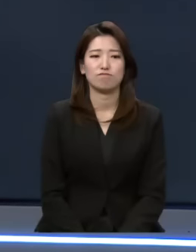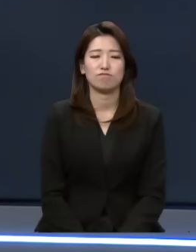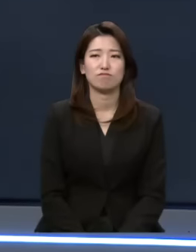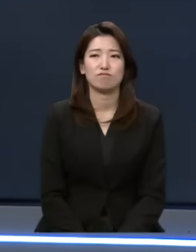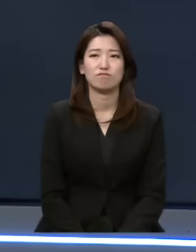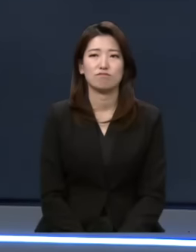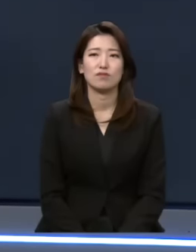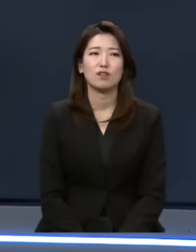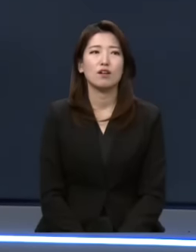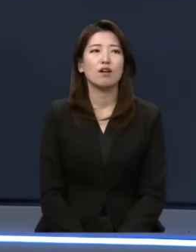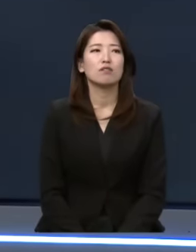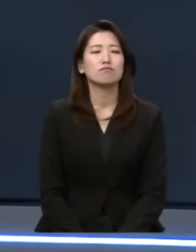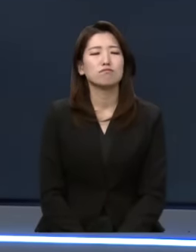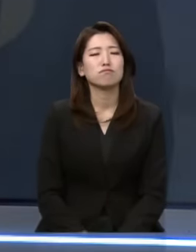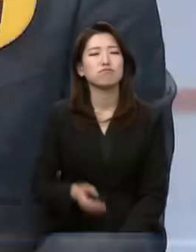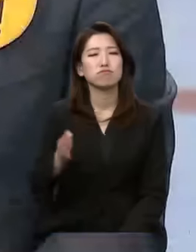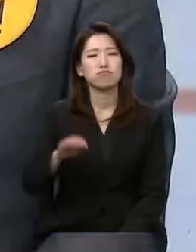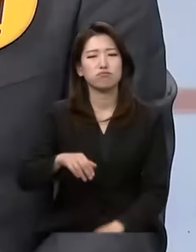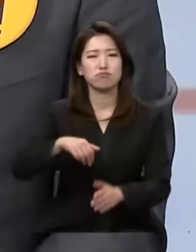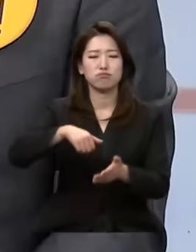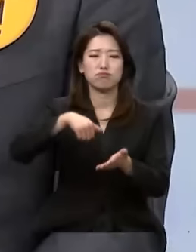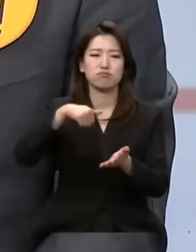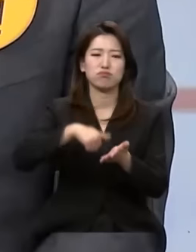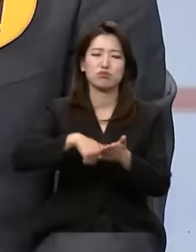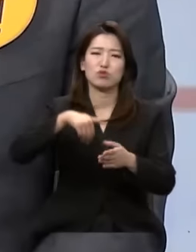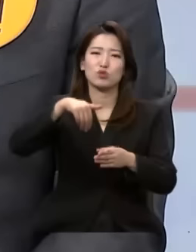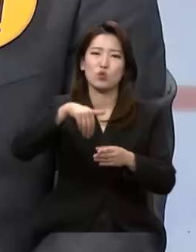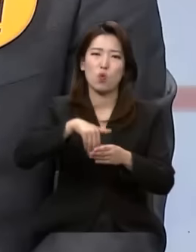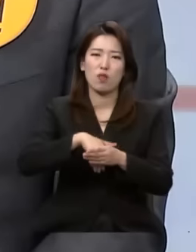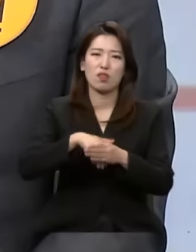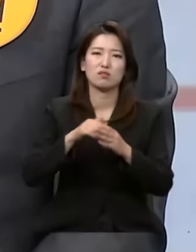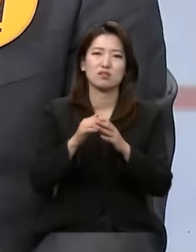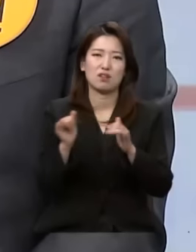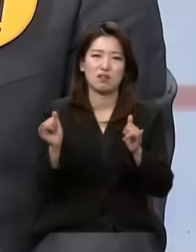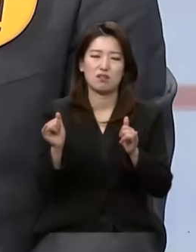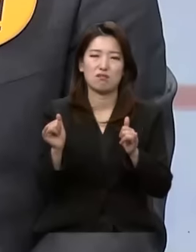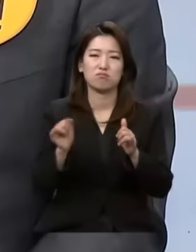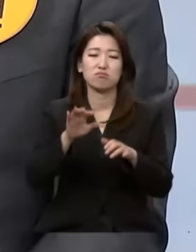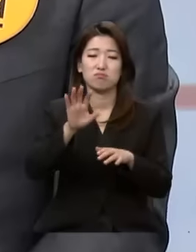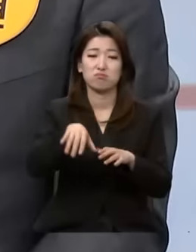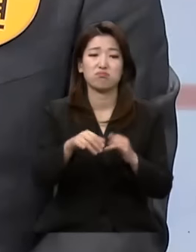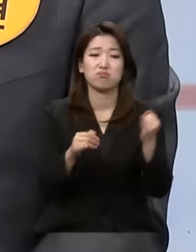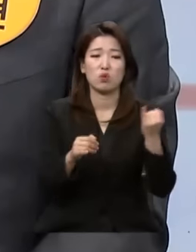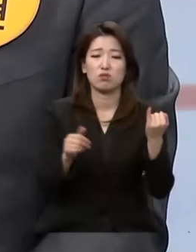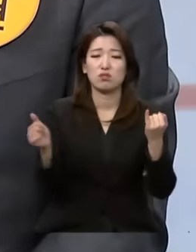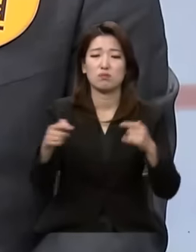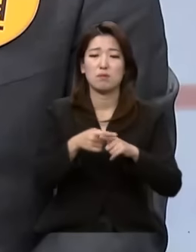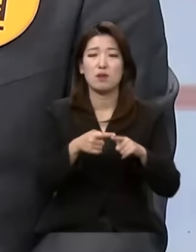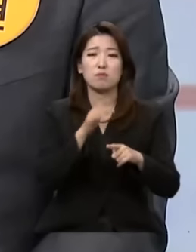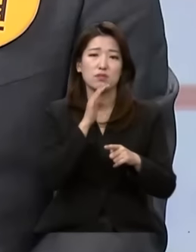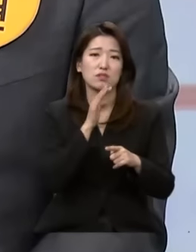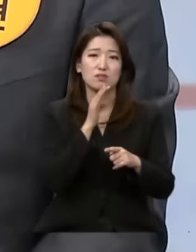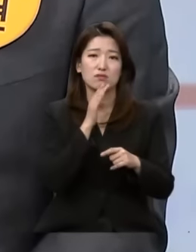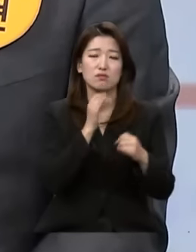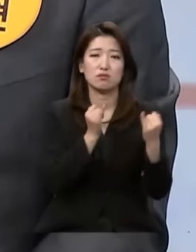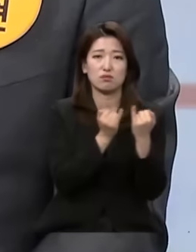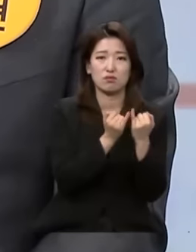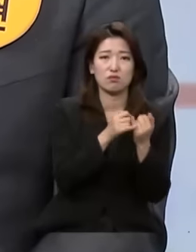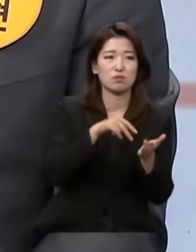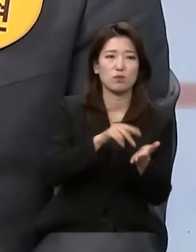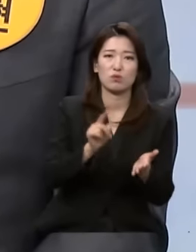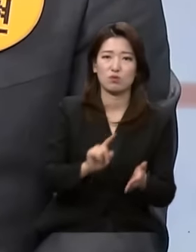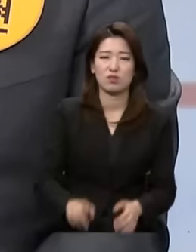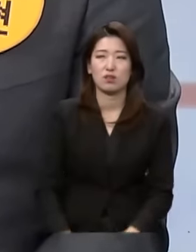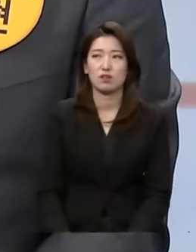여성인데 이게 여성 표랑 관계가 있지 않을까라는 생각이 들거든요 제가 볼 때 아마 민주당에서 지금 김전영